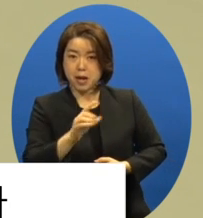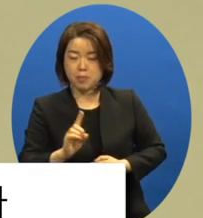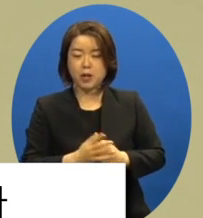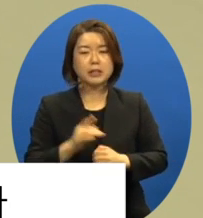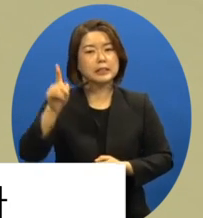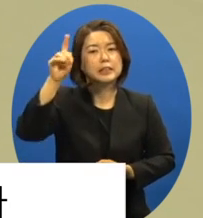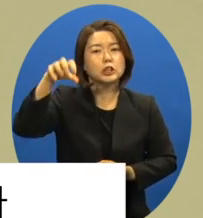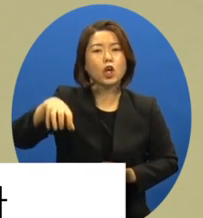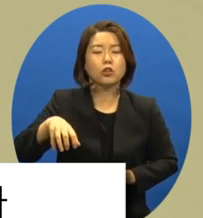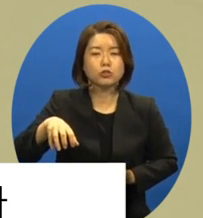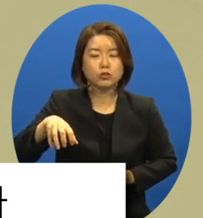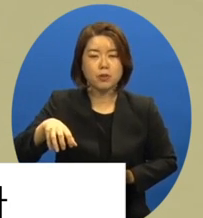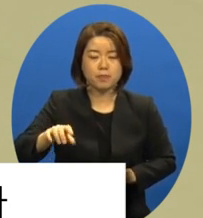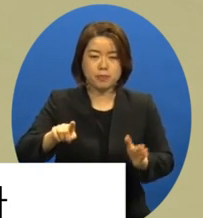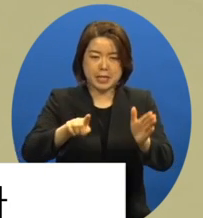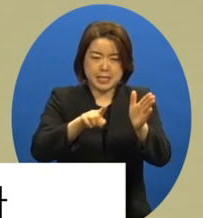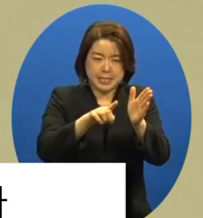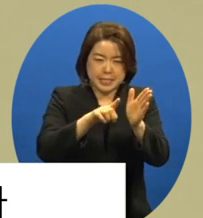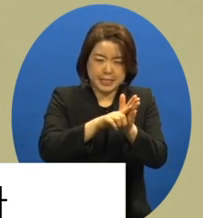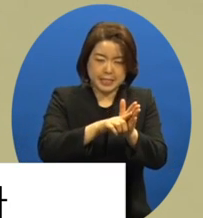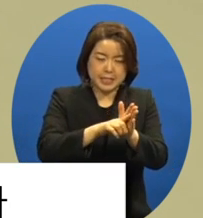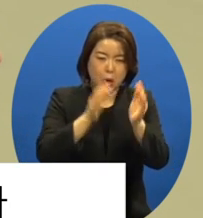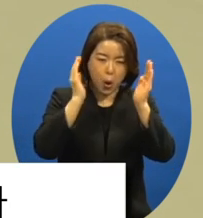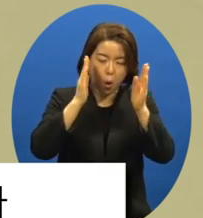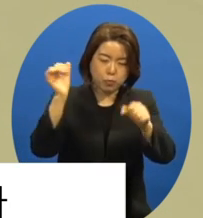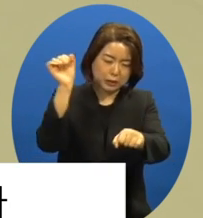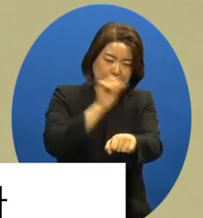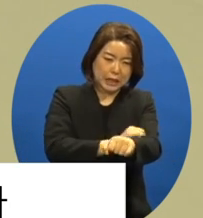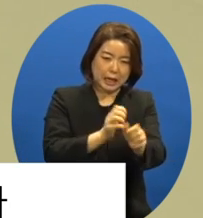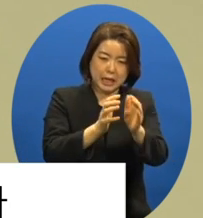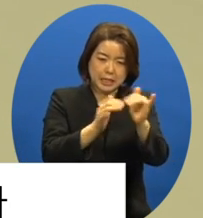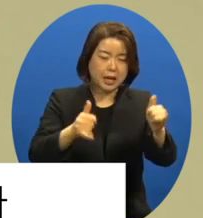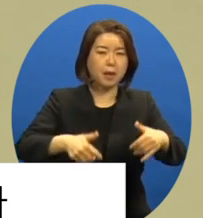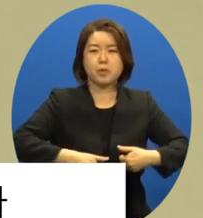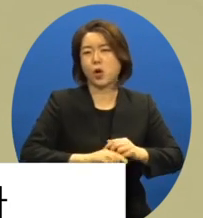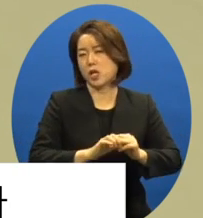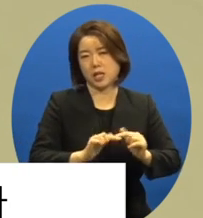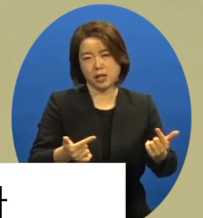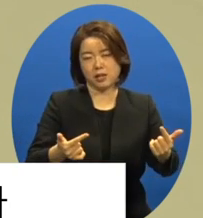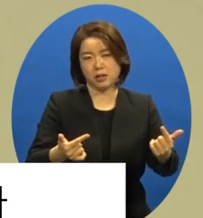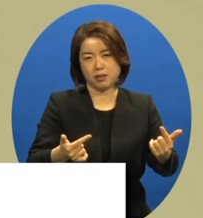천국에는 신학을 잘 아는 사람이 필요한 게 아니다.